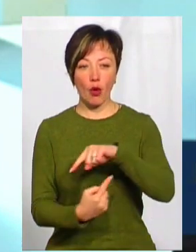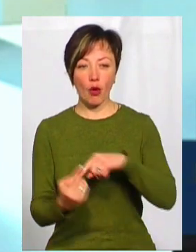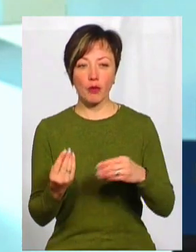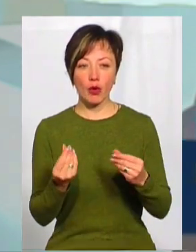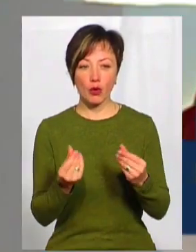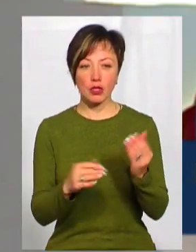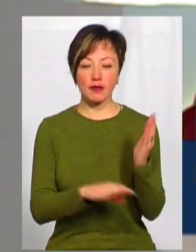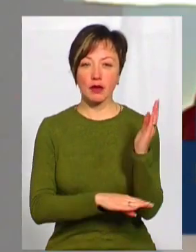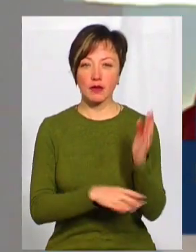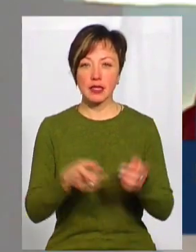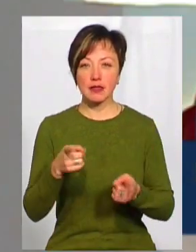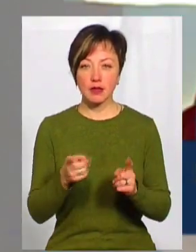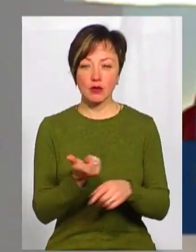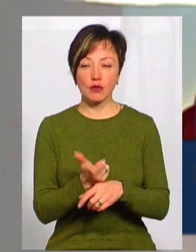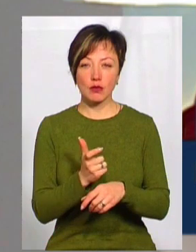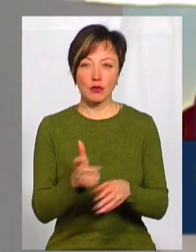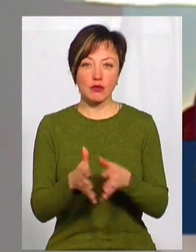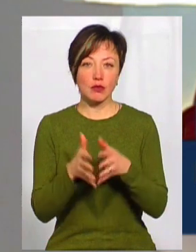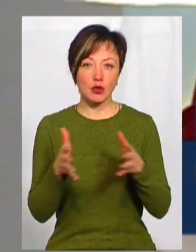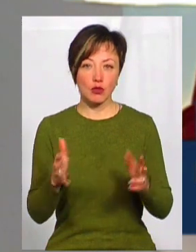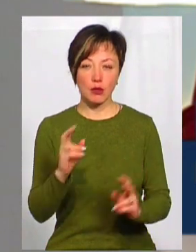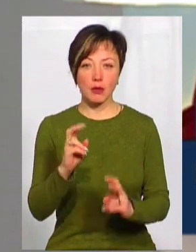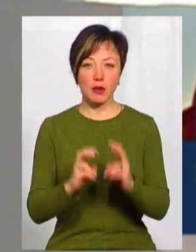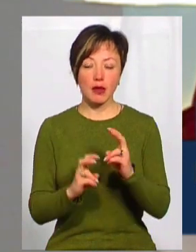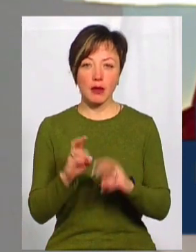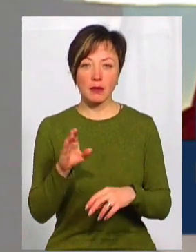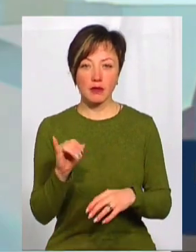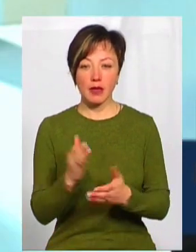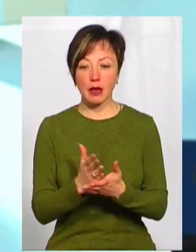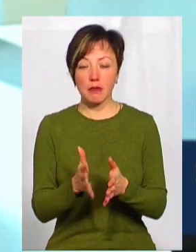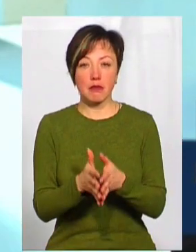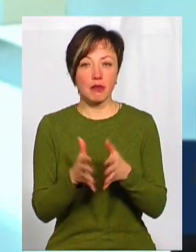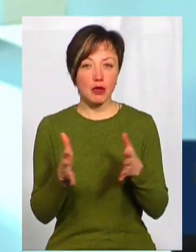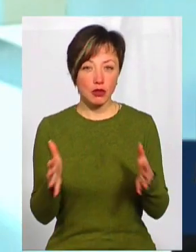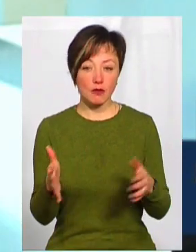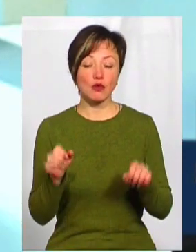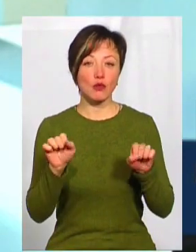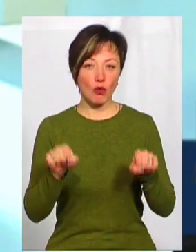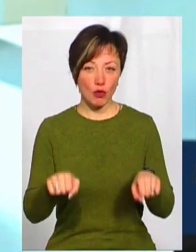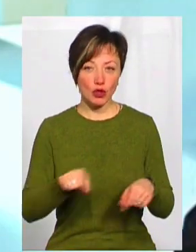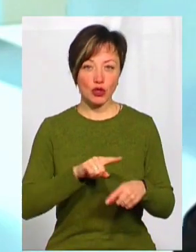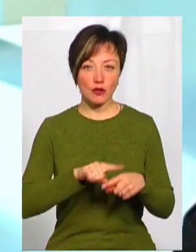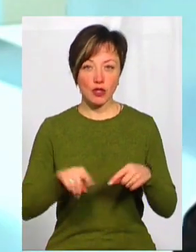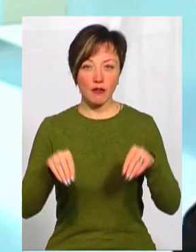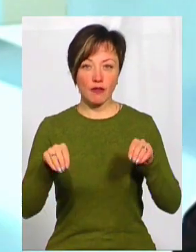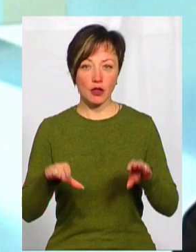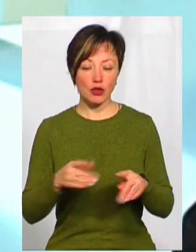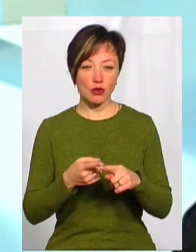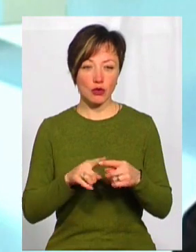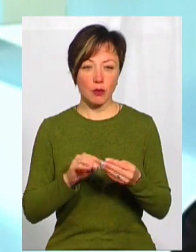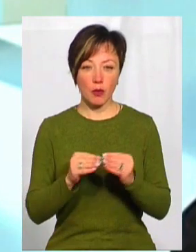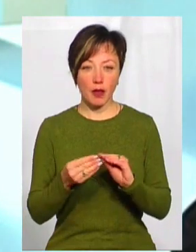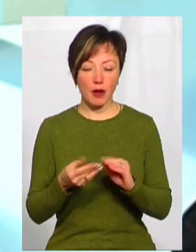обіг деревини, звісно, в більшому підприємстві є більшим, і вони спроможні скоріше вирішити цю